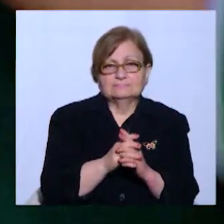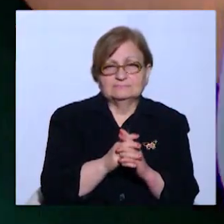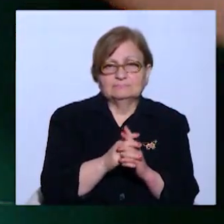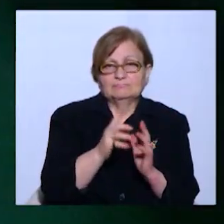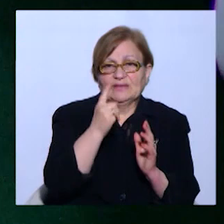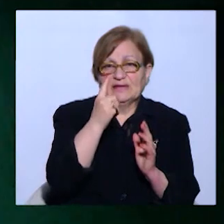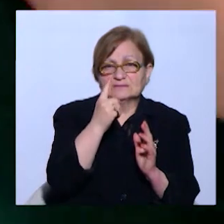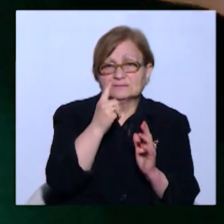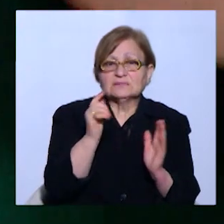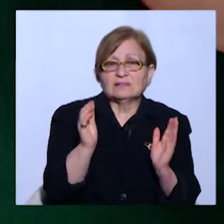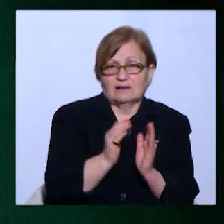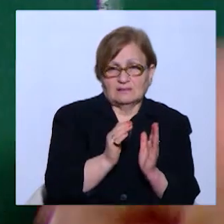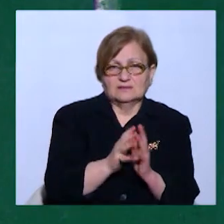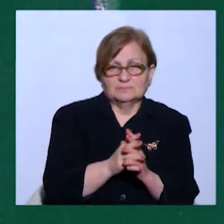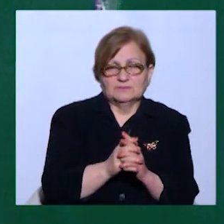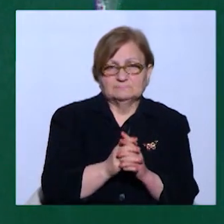ერთზე.